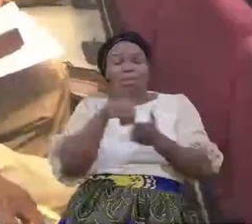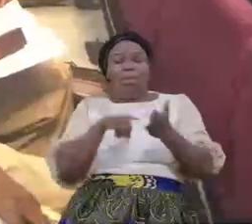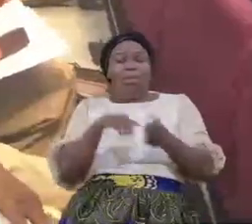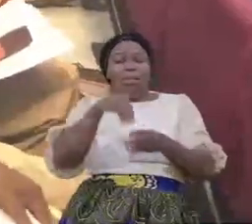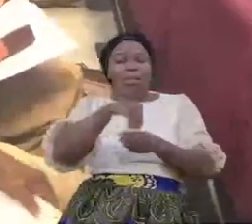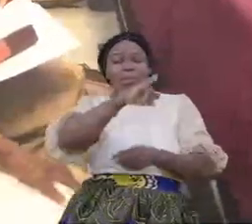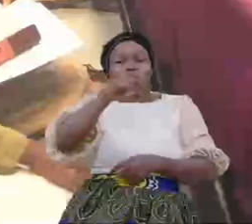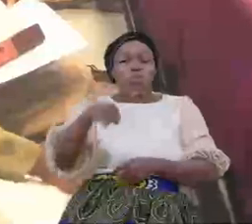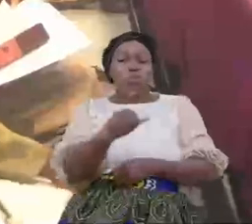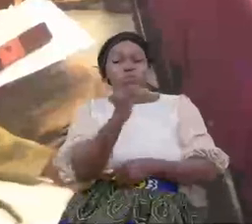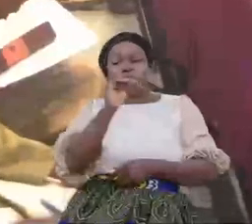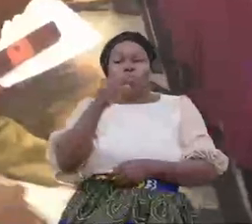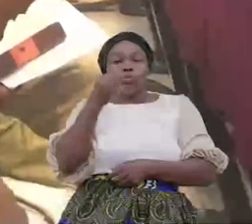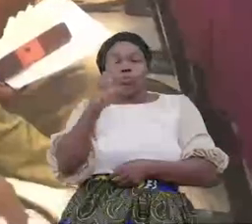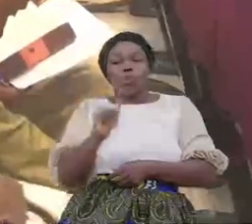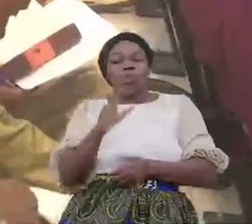Et